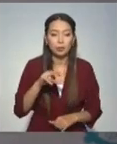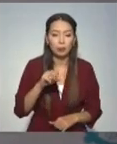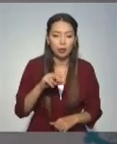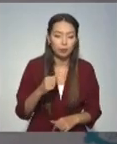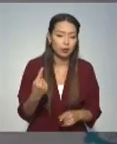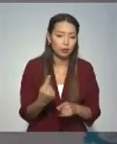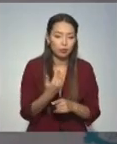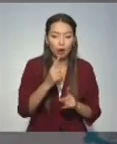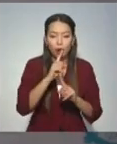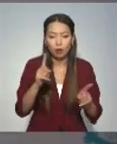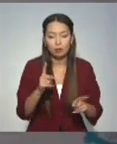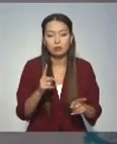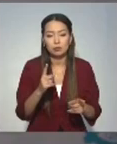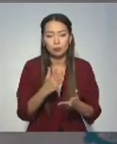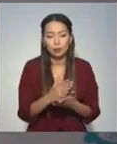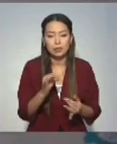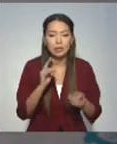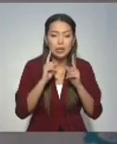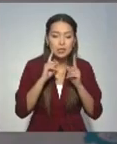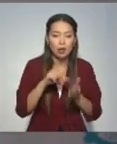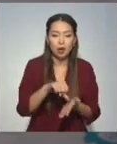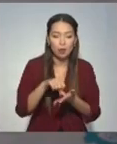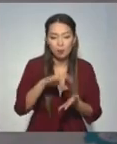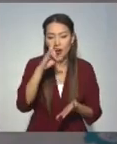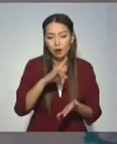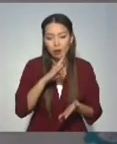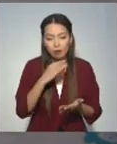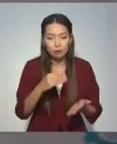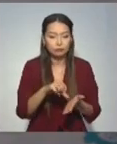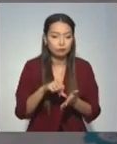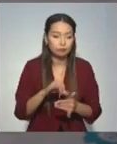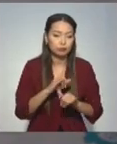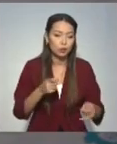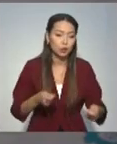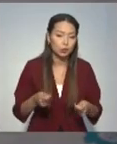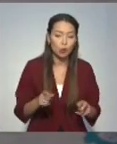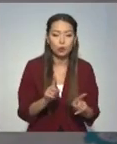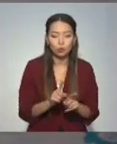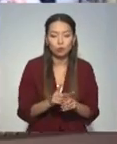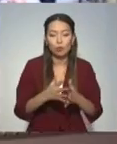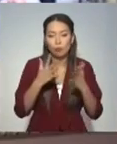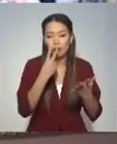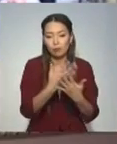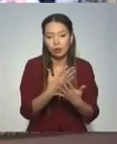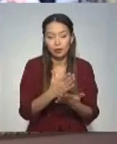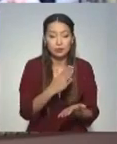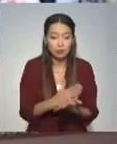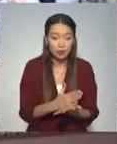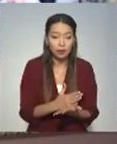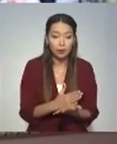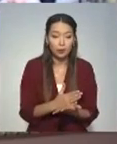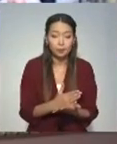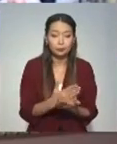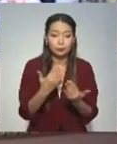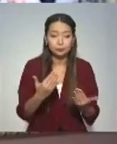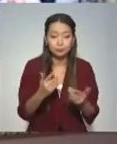келуін ерекше атау керек. Түрлі саммиттердің өтуі Қазақстанның беделін арттырып қана қоймай, төрағалық етуіне де мүмкіндік берді. Мұндай халықаралық